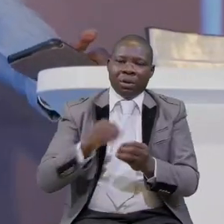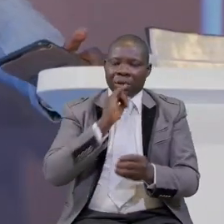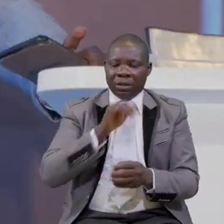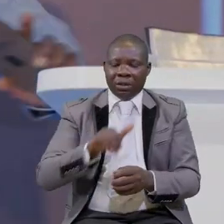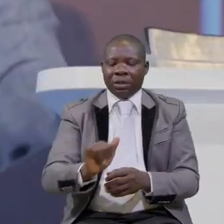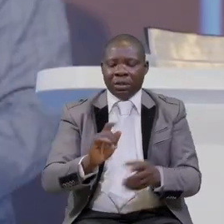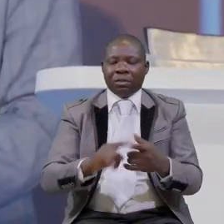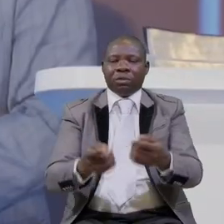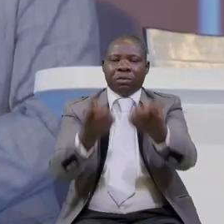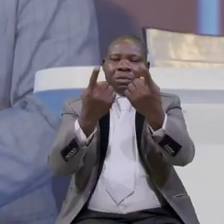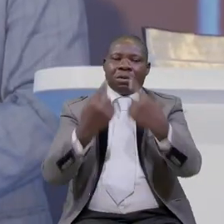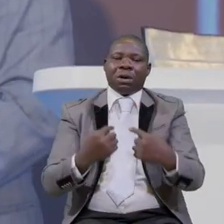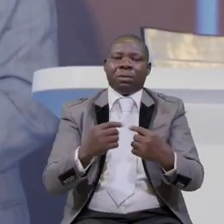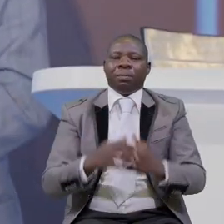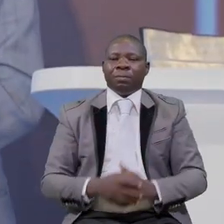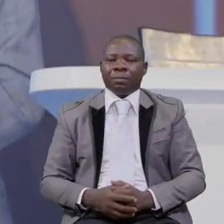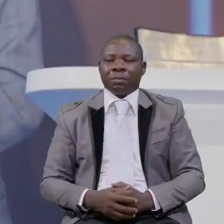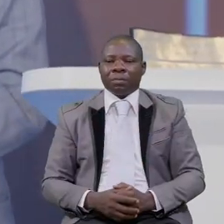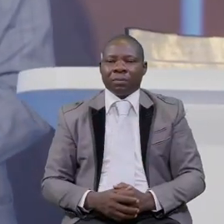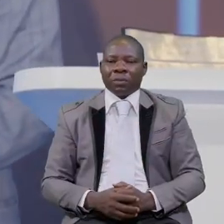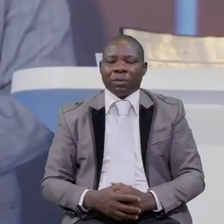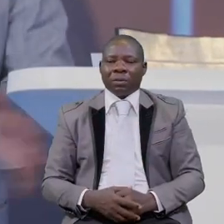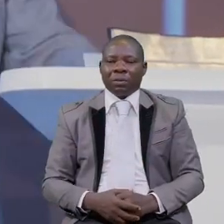Et tu recevras plus.